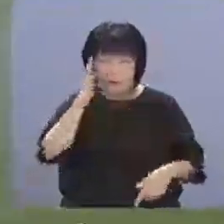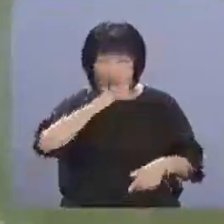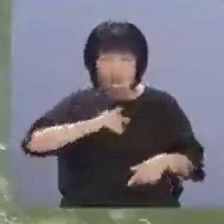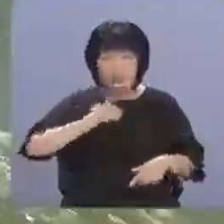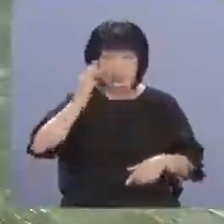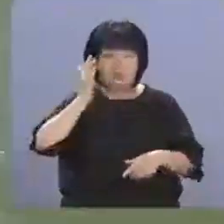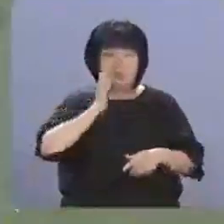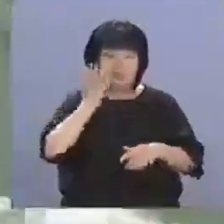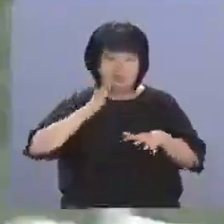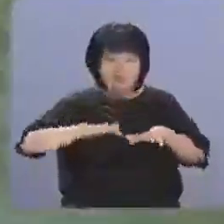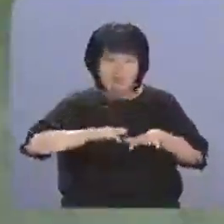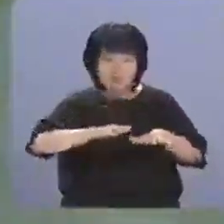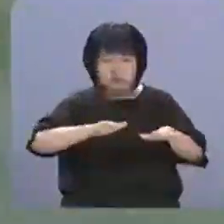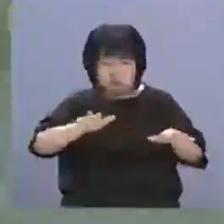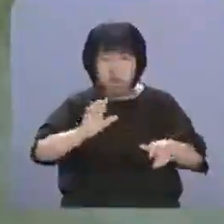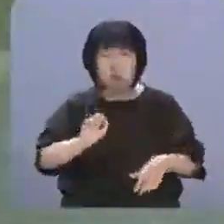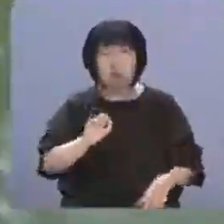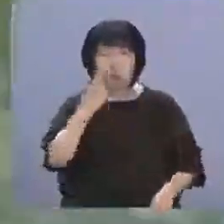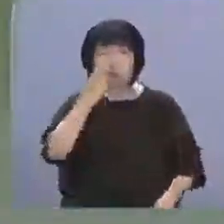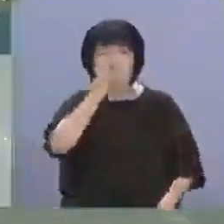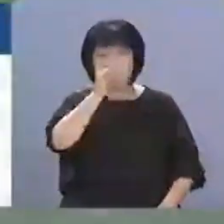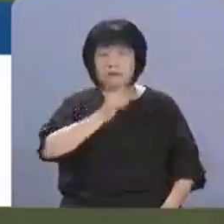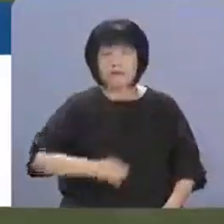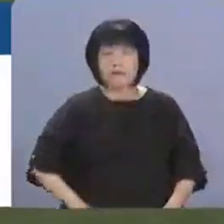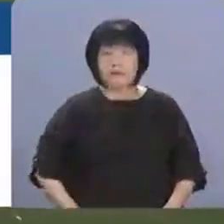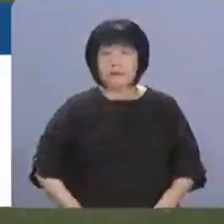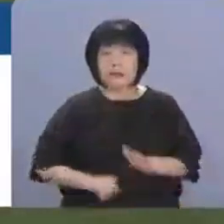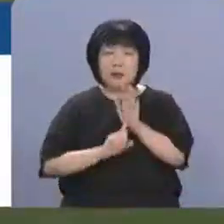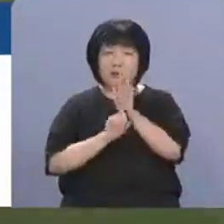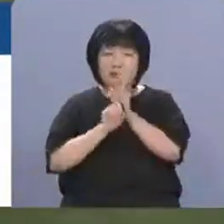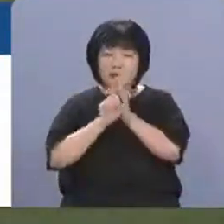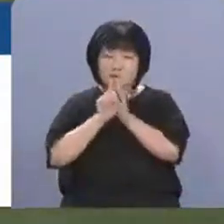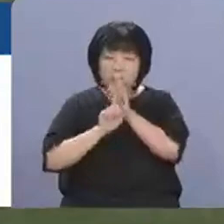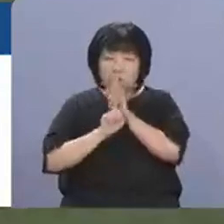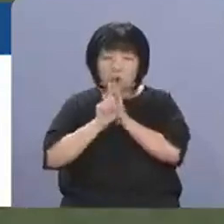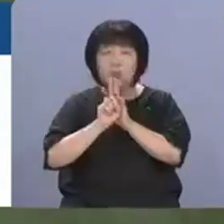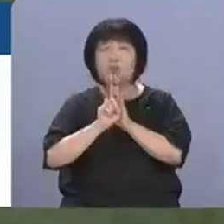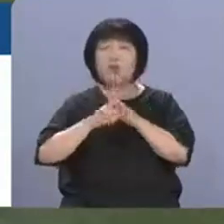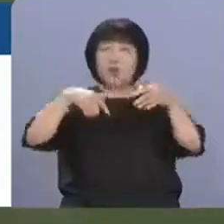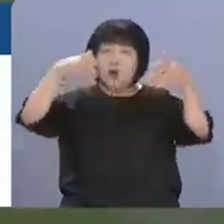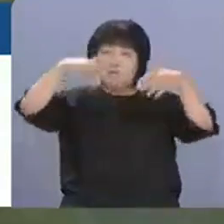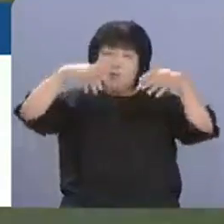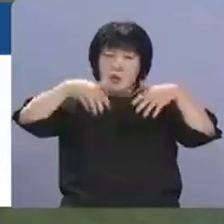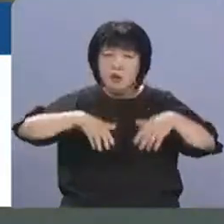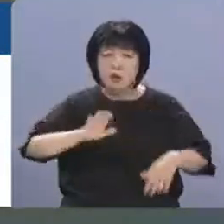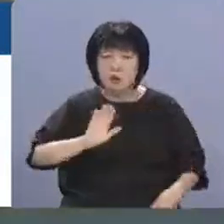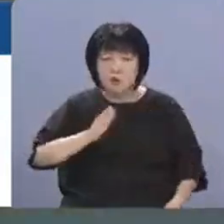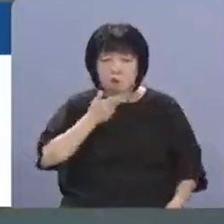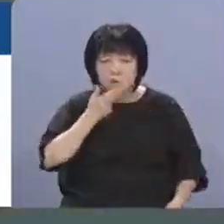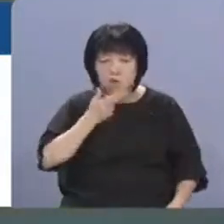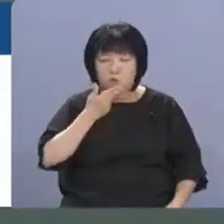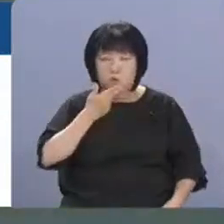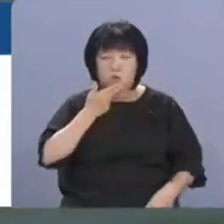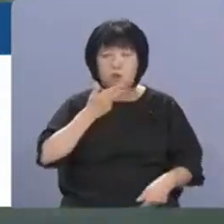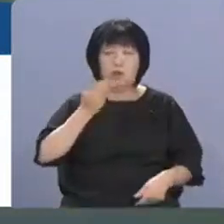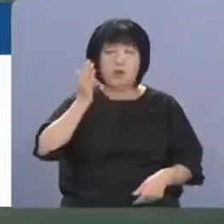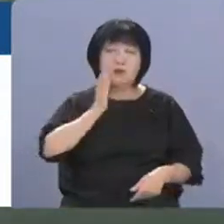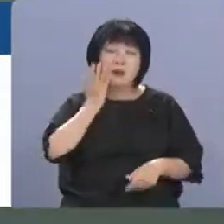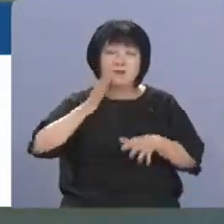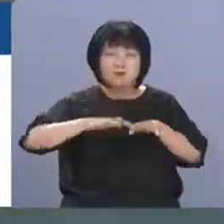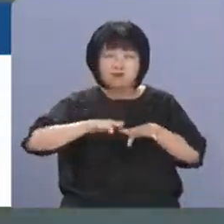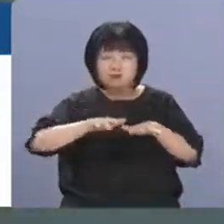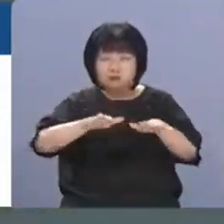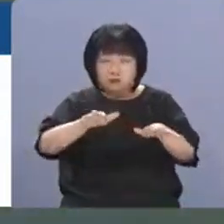한 원인으로 꼽힙니다. 기온도 어느 정도 증가하고 비도 계속 안 오고 이러니까 이 현상이 유지돼서 이제 6월 8일,